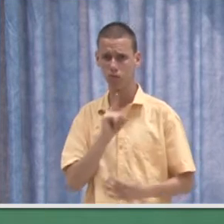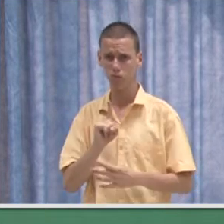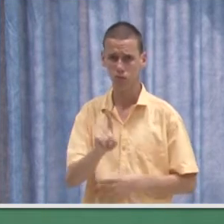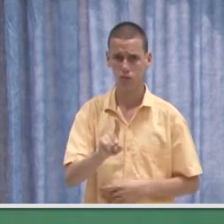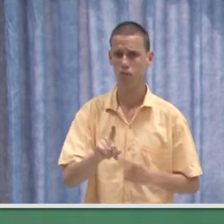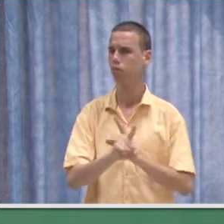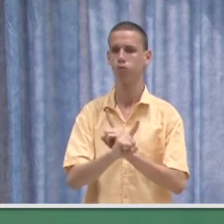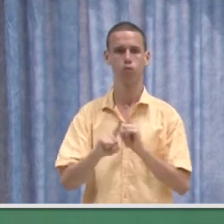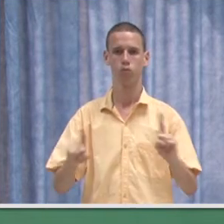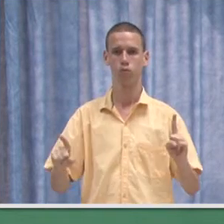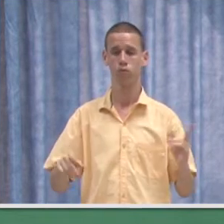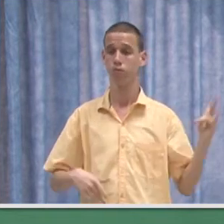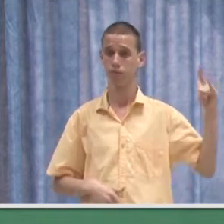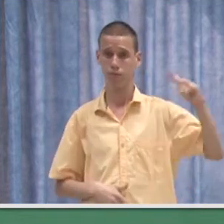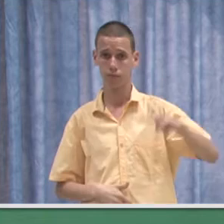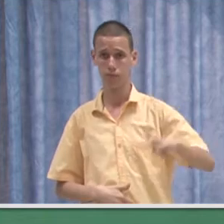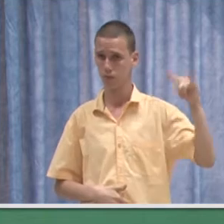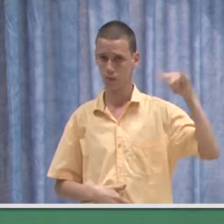parlent directement dans